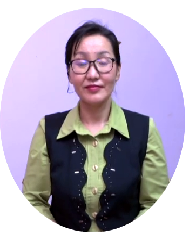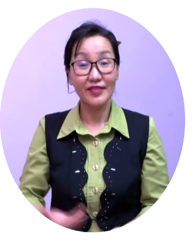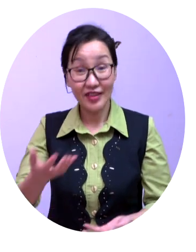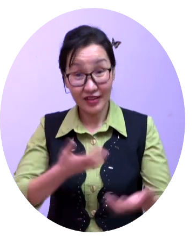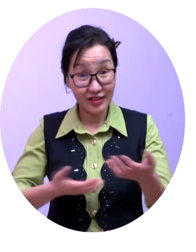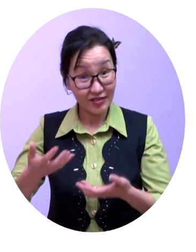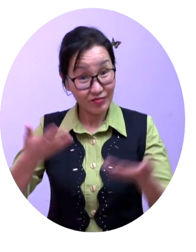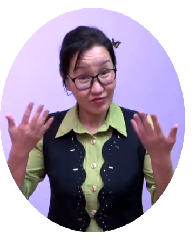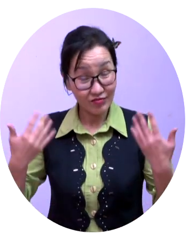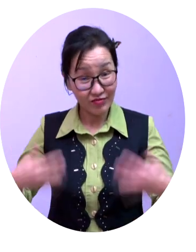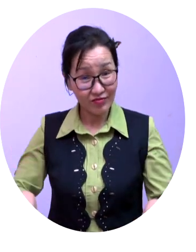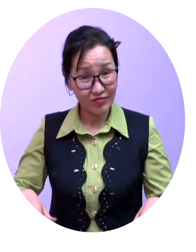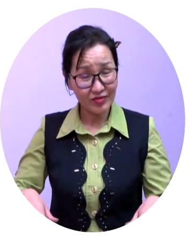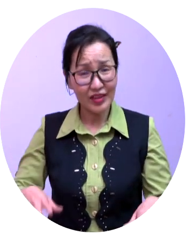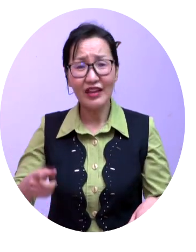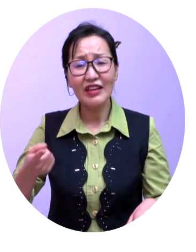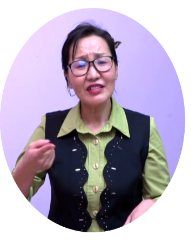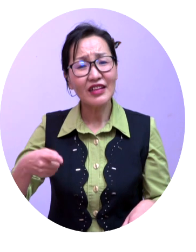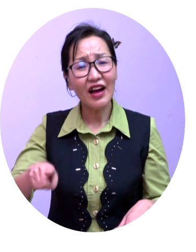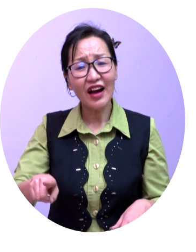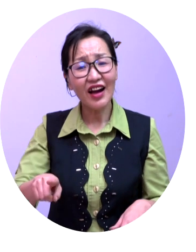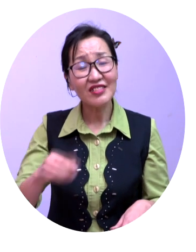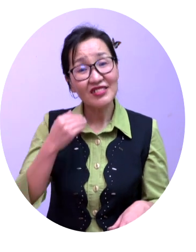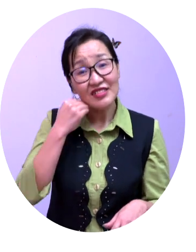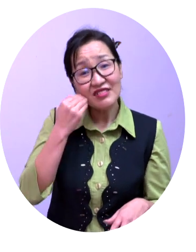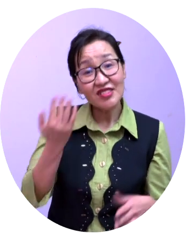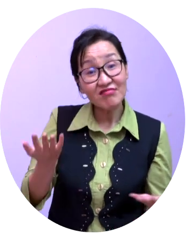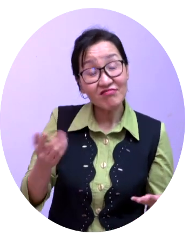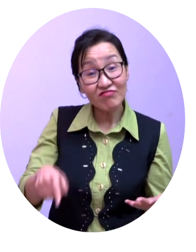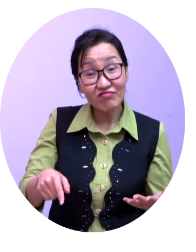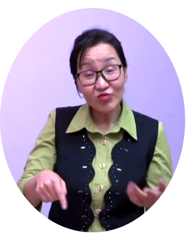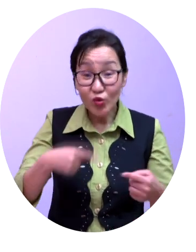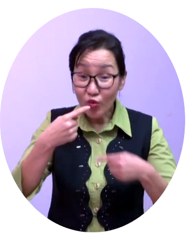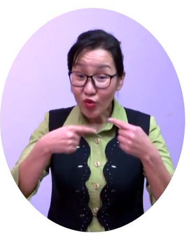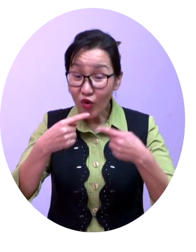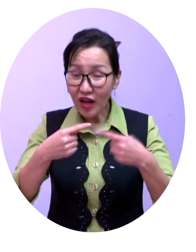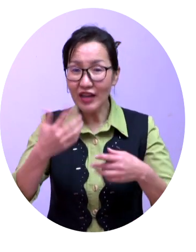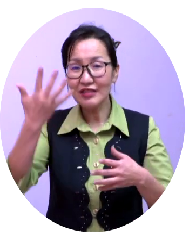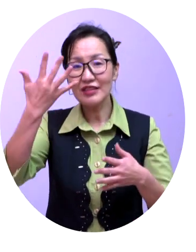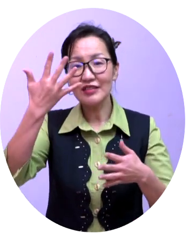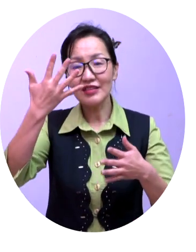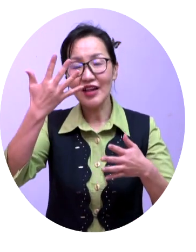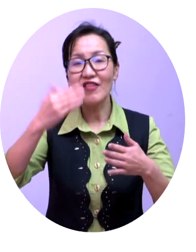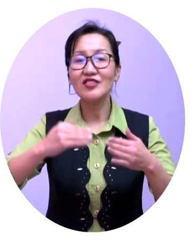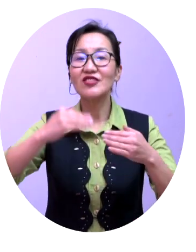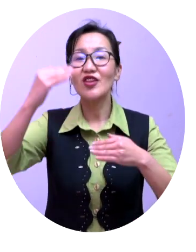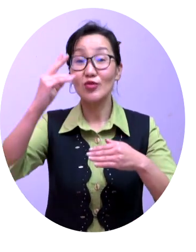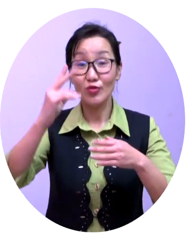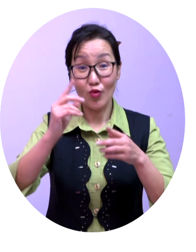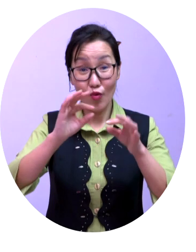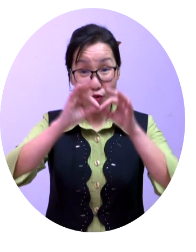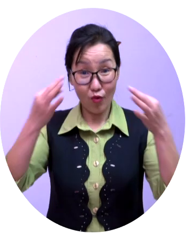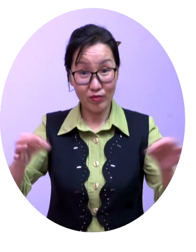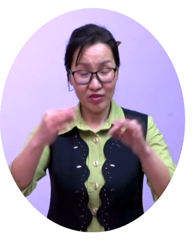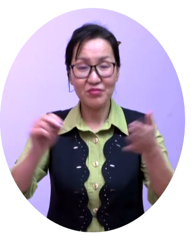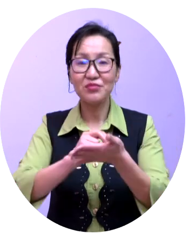Ярилцаад яагаад ичсэн тухайг дэвтэртээ 5-аас доошгүй шалтгааныг бичиж